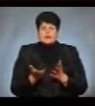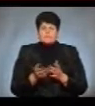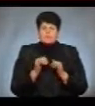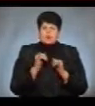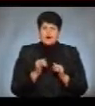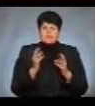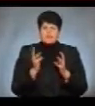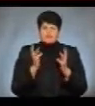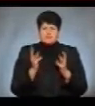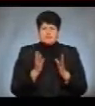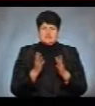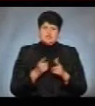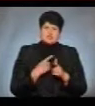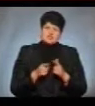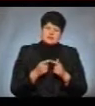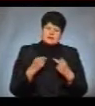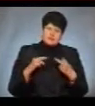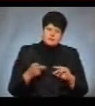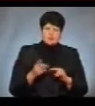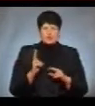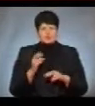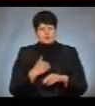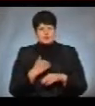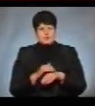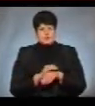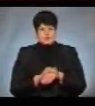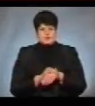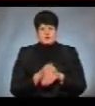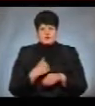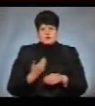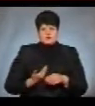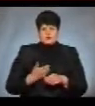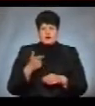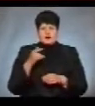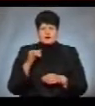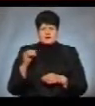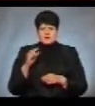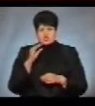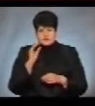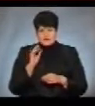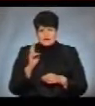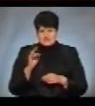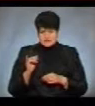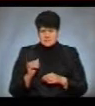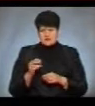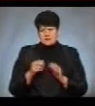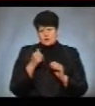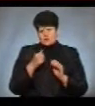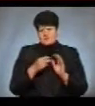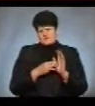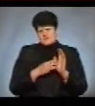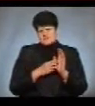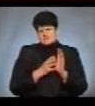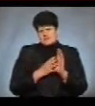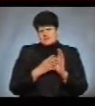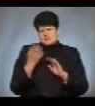погана пожежна безпека, чи навпаки когось хочете похвалити? Я хочу похвалити, я проживаю в Гаях Шевченківських, і років 8-9 назад там будувалася церква,